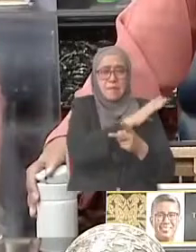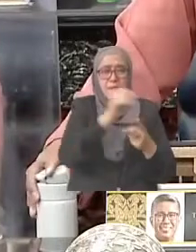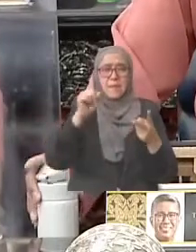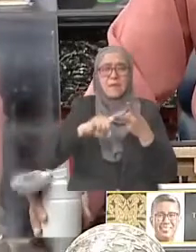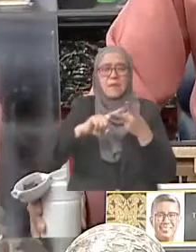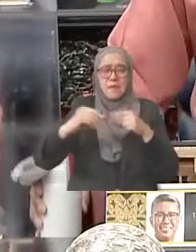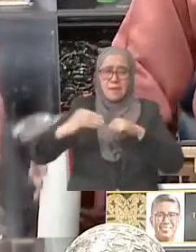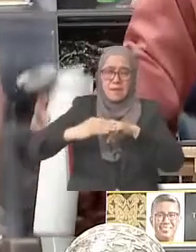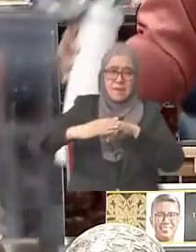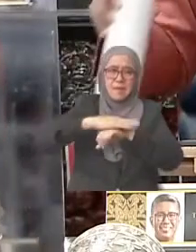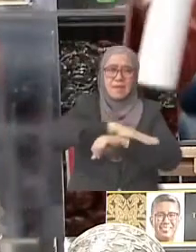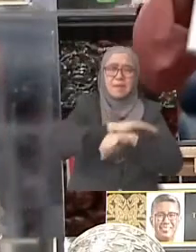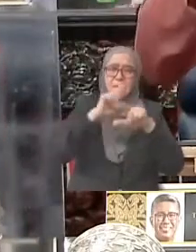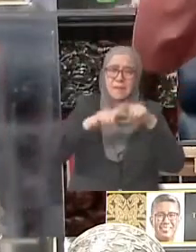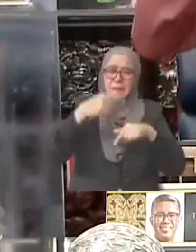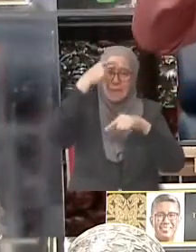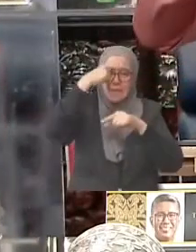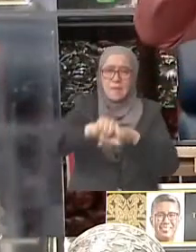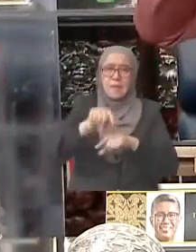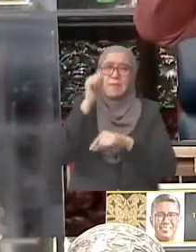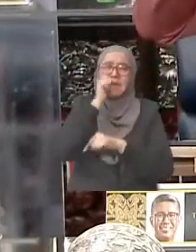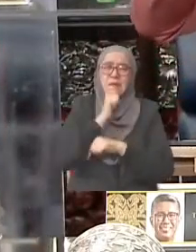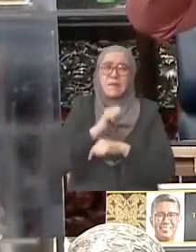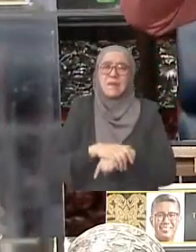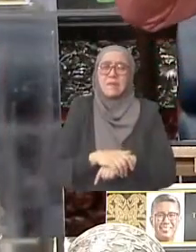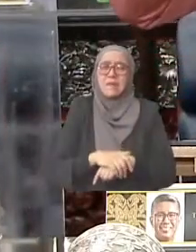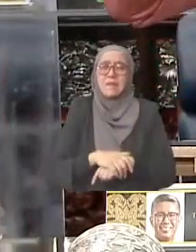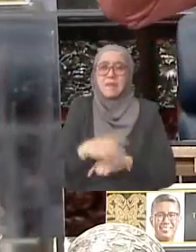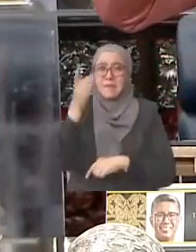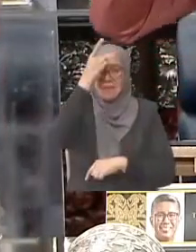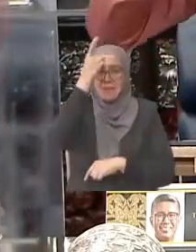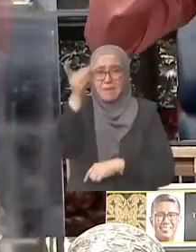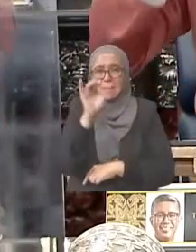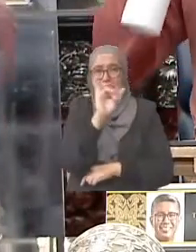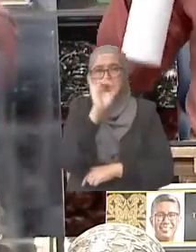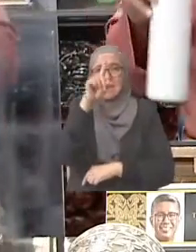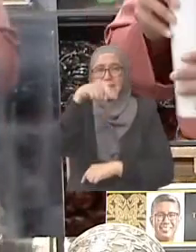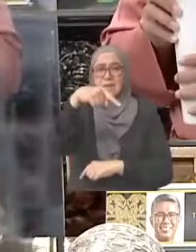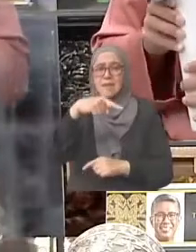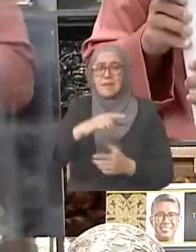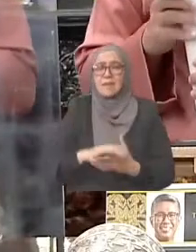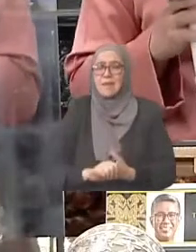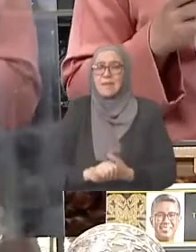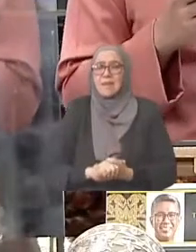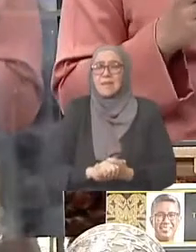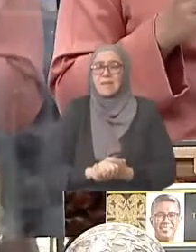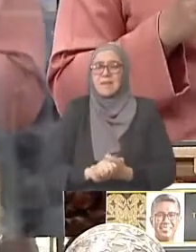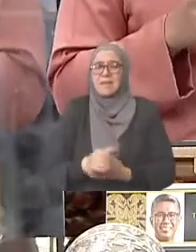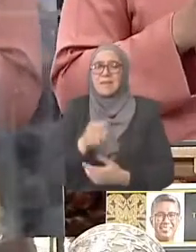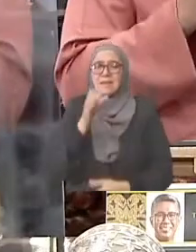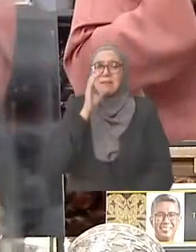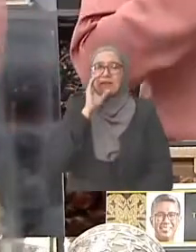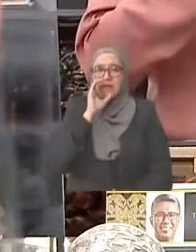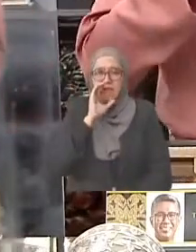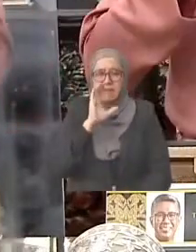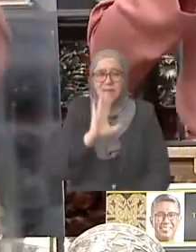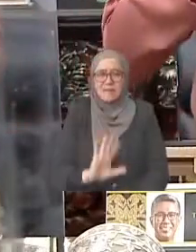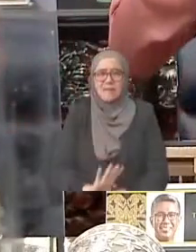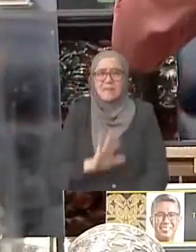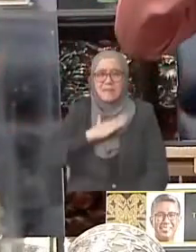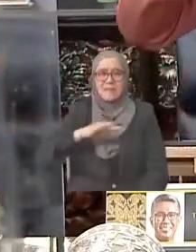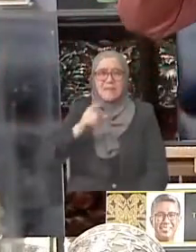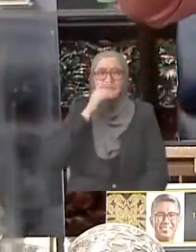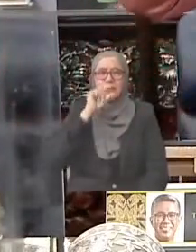wanita tatonya di betul Hai begini hehehe Hai